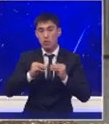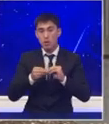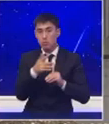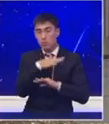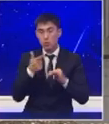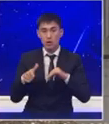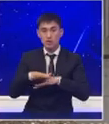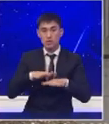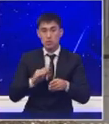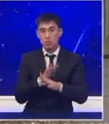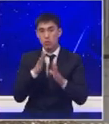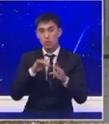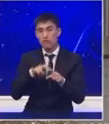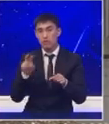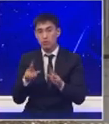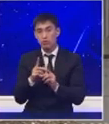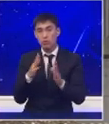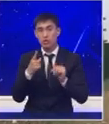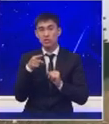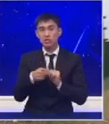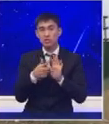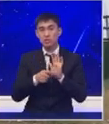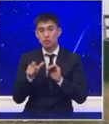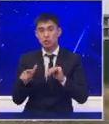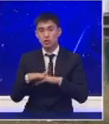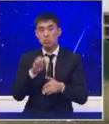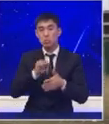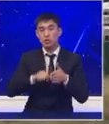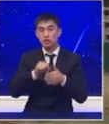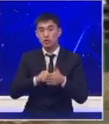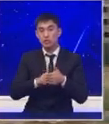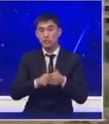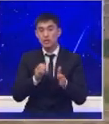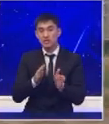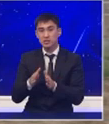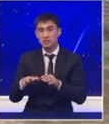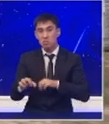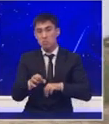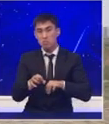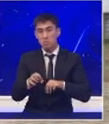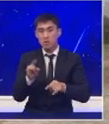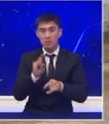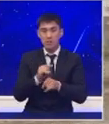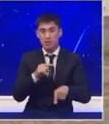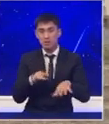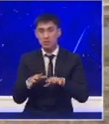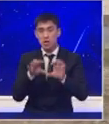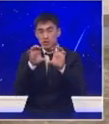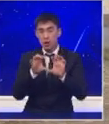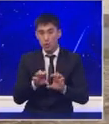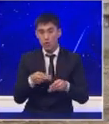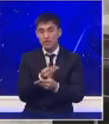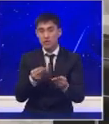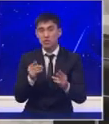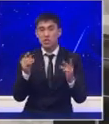горожан. Из нее выбыло более 1700 жителей. Причина тому – бессистемность и махинации. Другой вопрос – законность выдачи